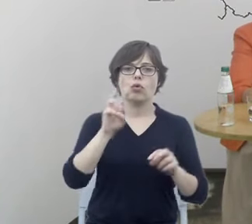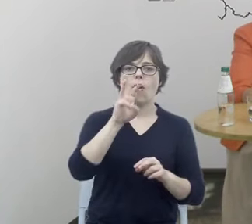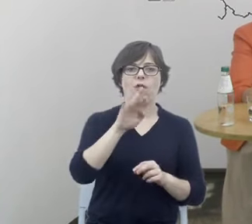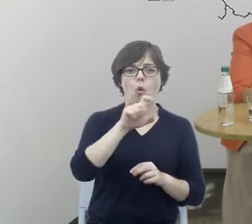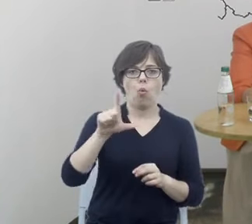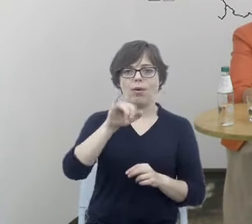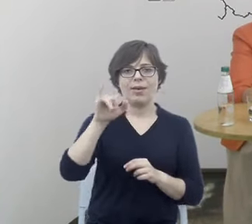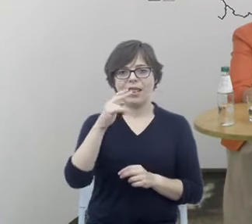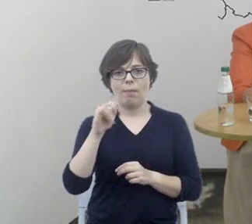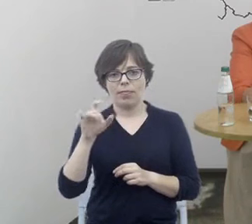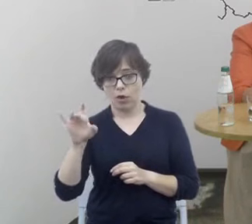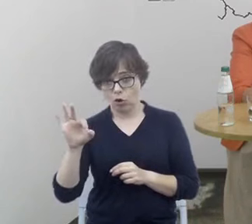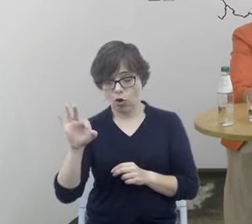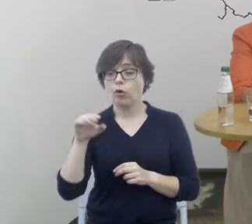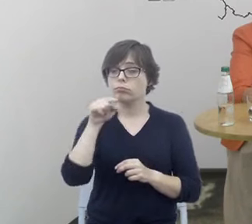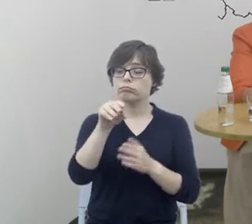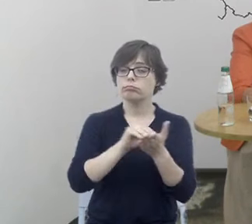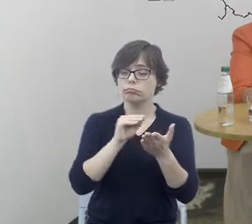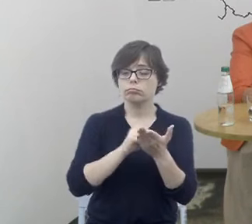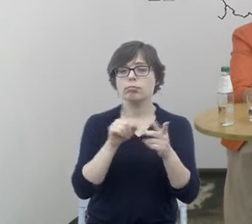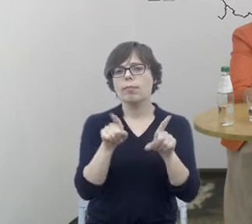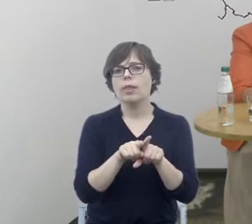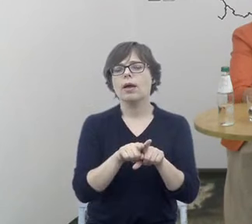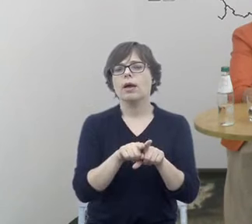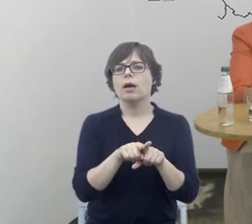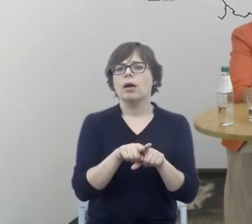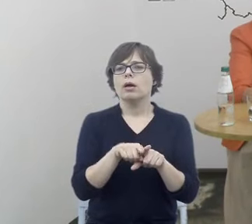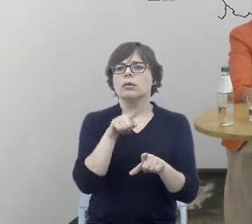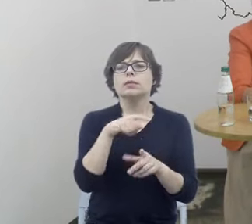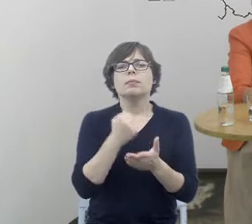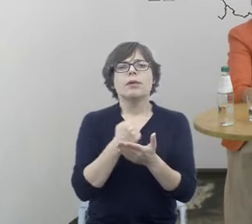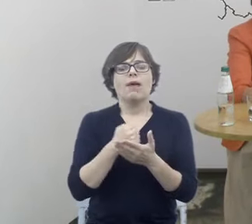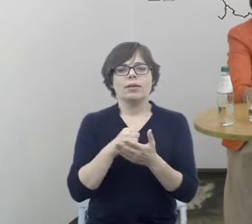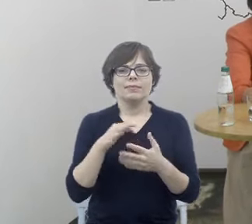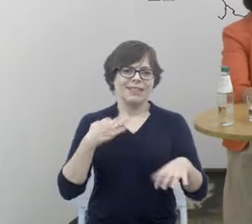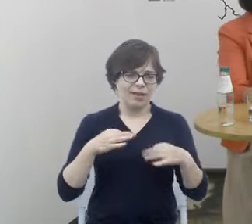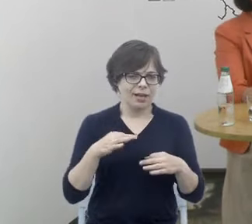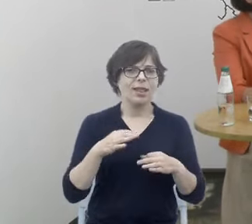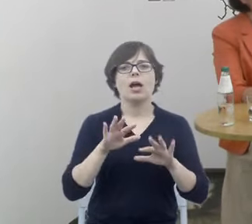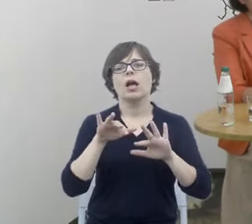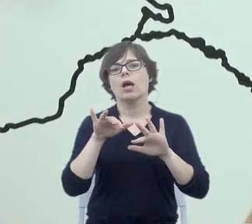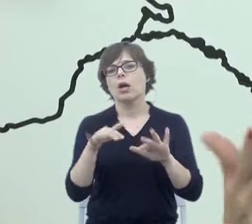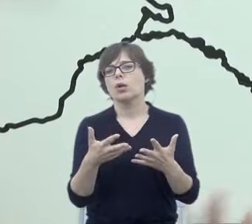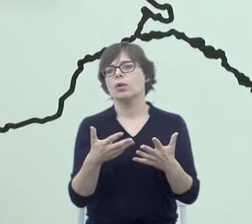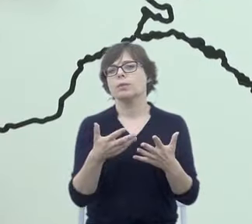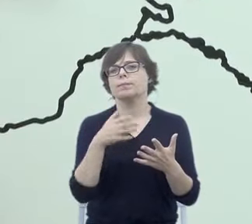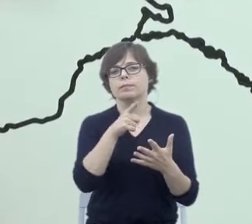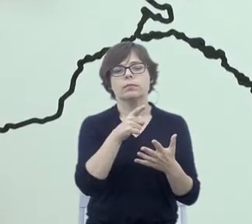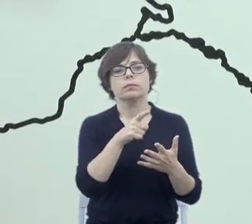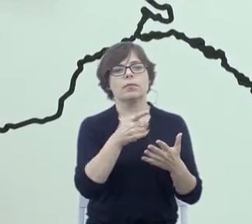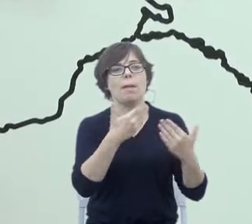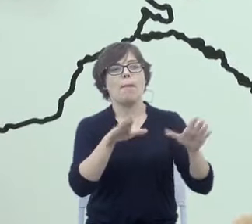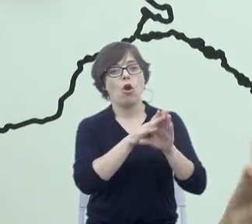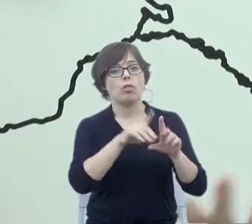też przywoływane właśnie sprawy te cywilne, tak, o opuszczone mienie po niemieckiej